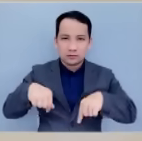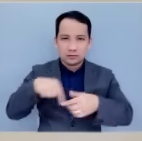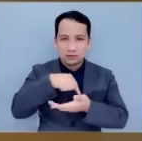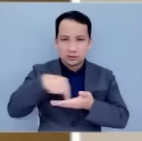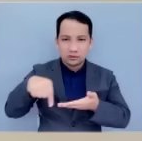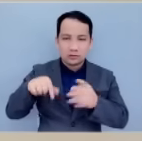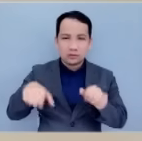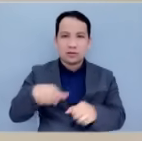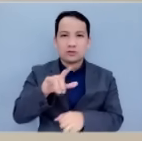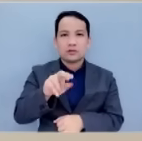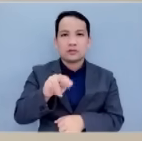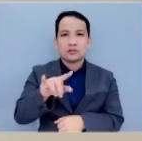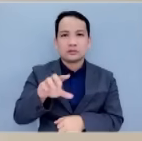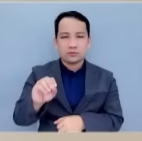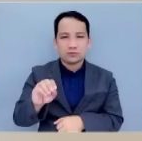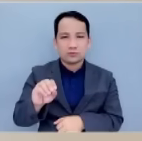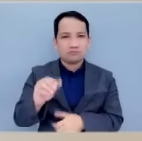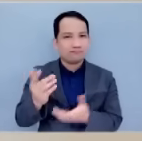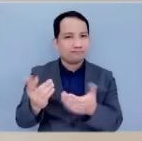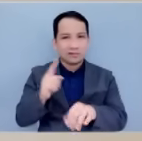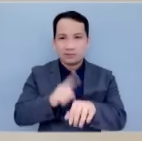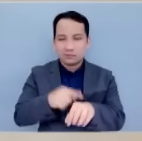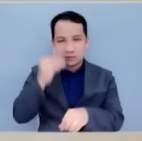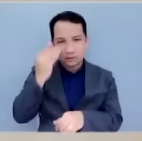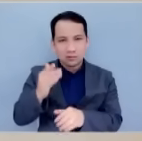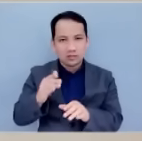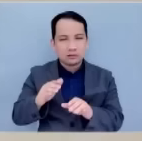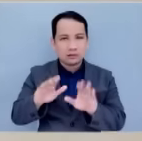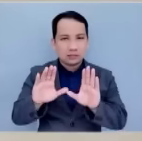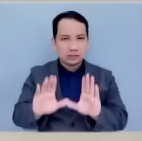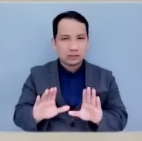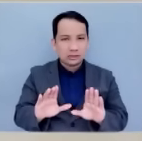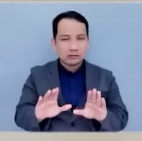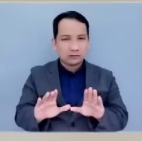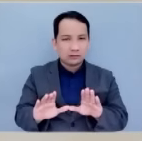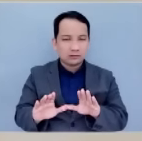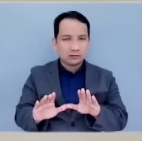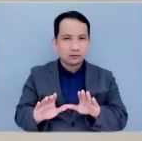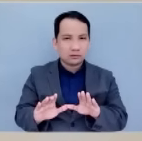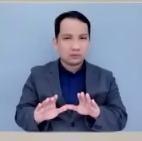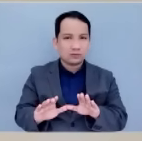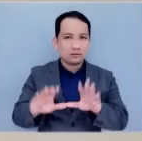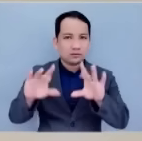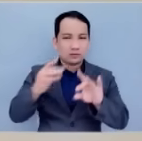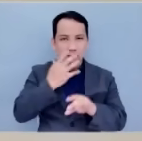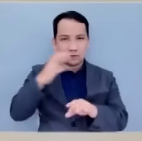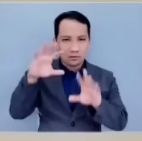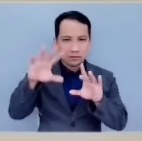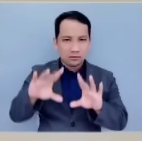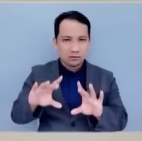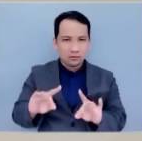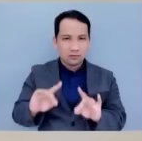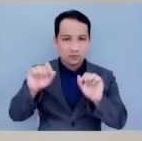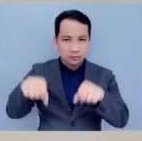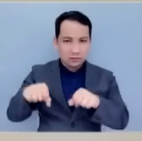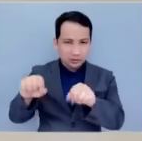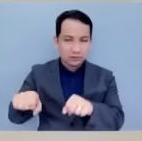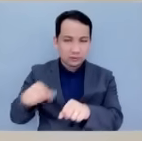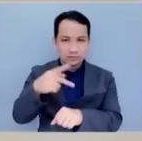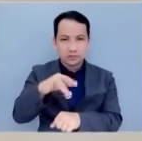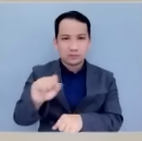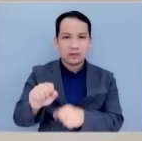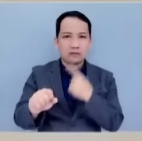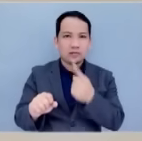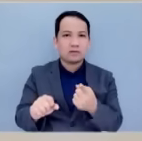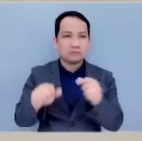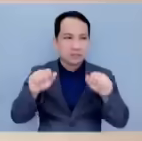Nino. So it would take time to cool down yung ating yung sea surface temperature at the tropical Pacific para masabi natin